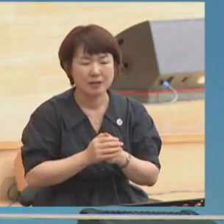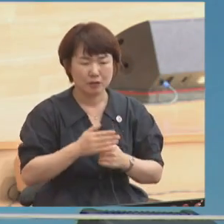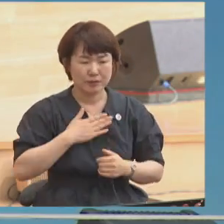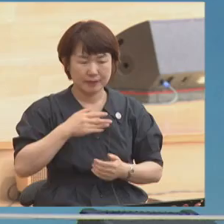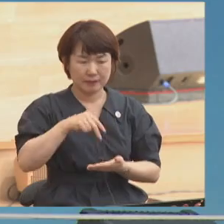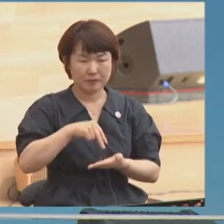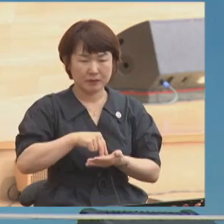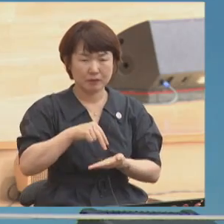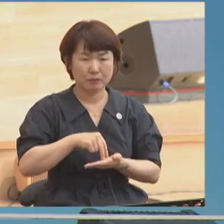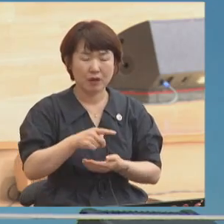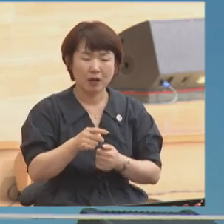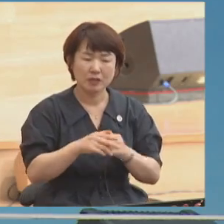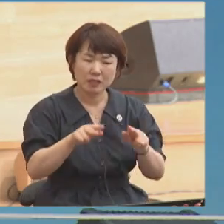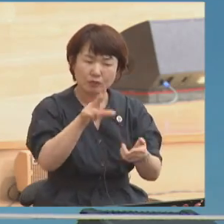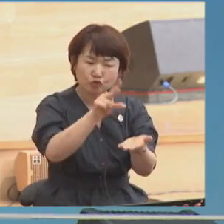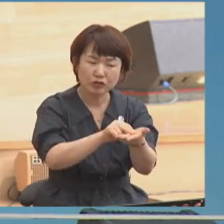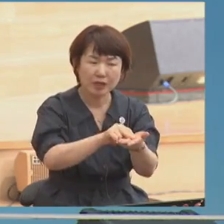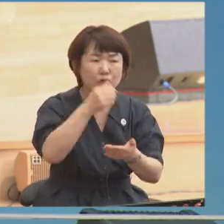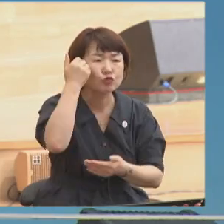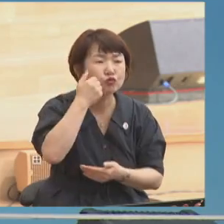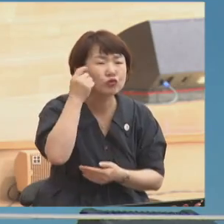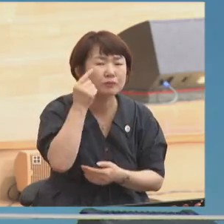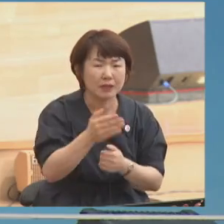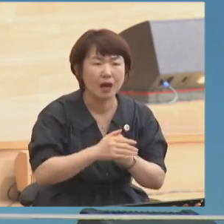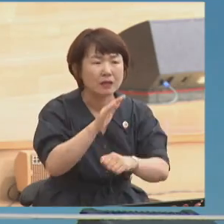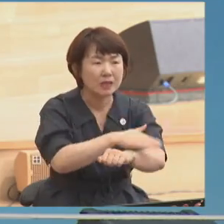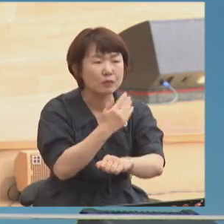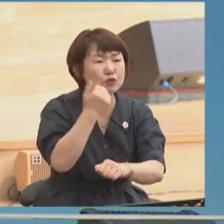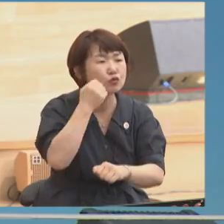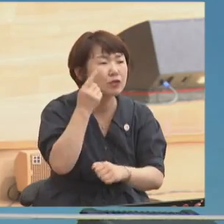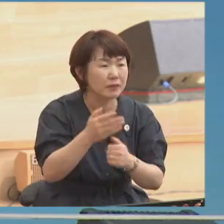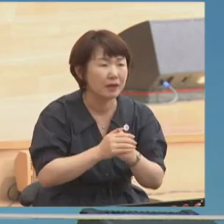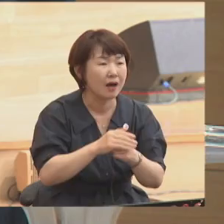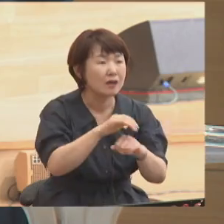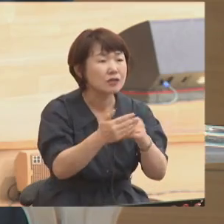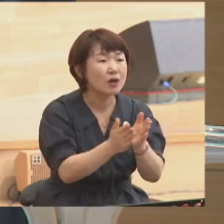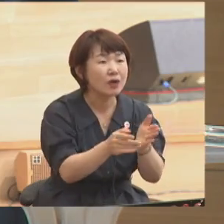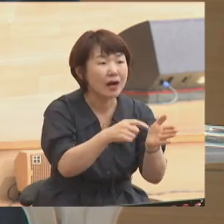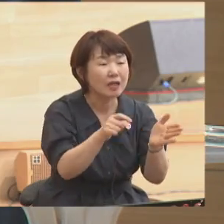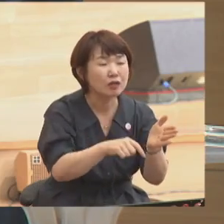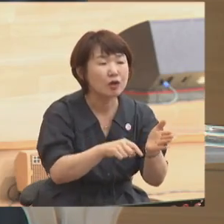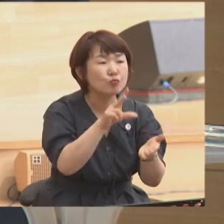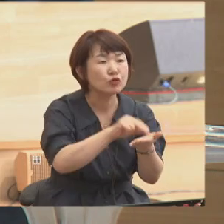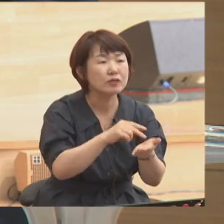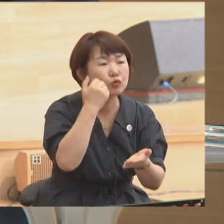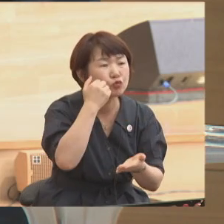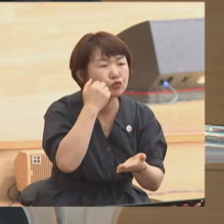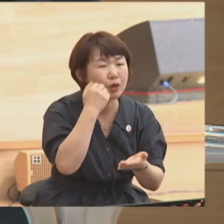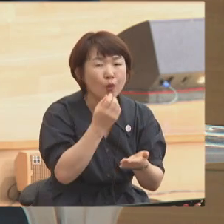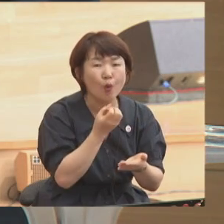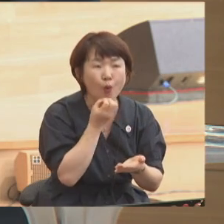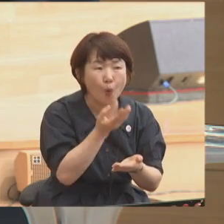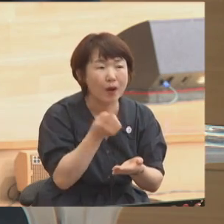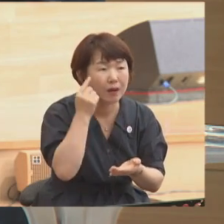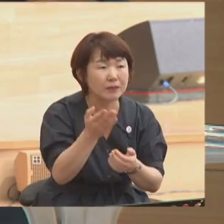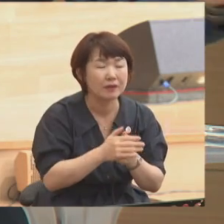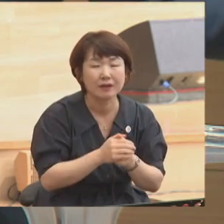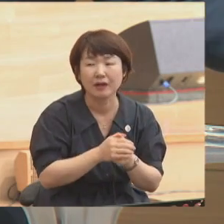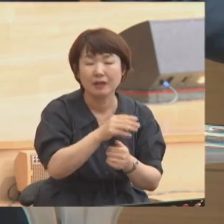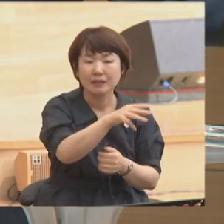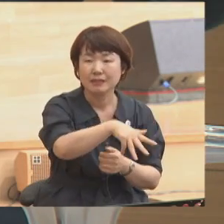보니까 누구에게 문제였나요? 성경은 누가 문제였다고 고발하나요? 오늘 이게 창세기 4장의